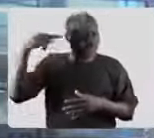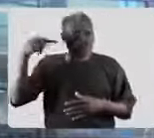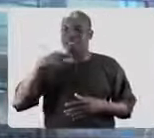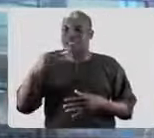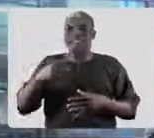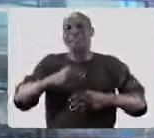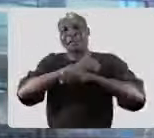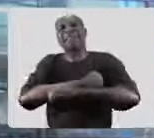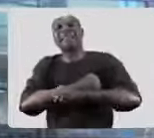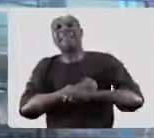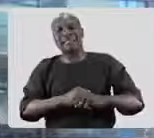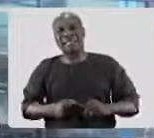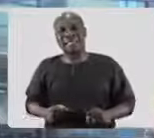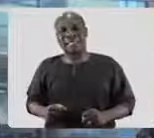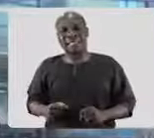chile yense. Omwe,